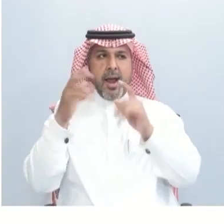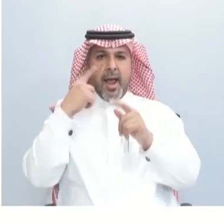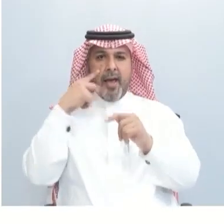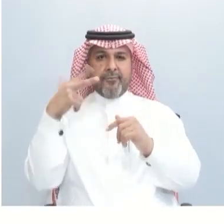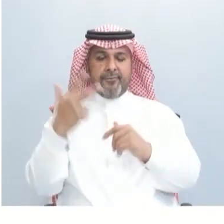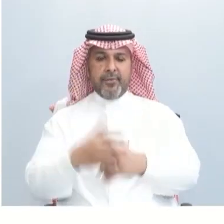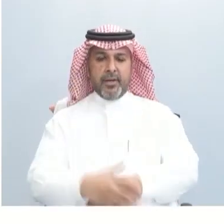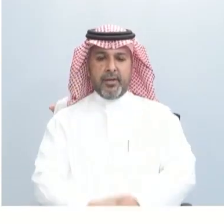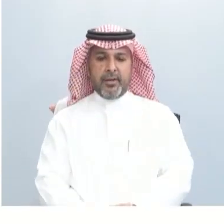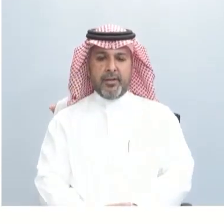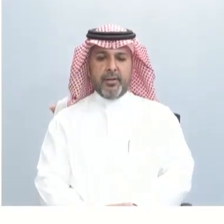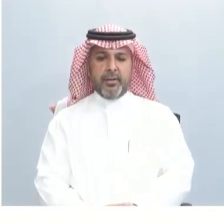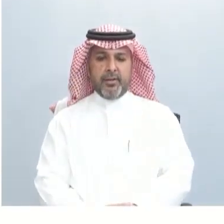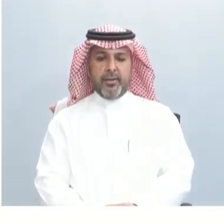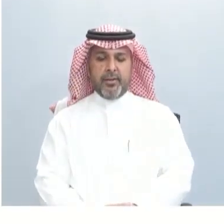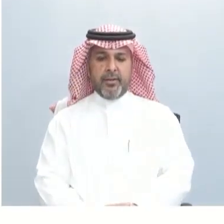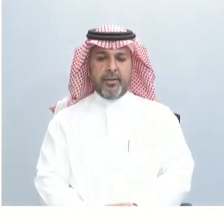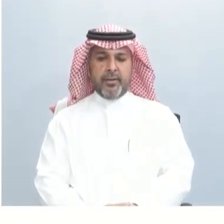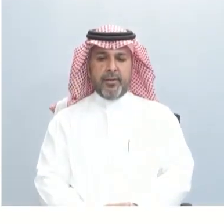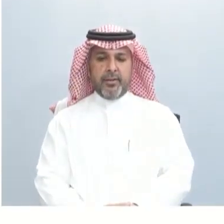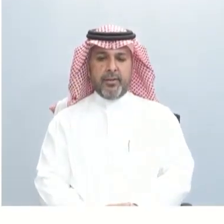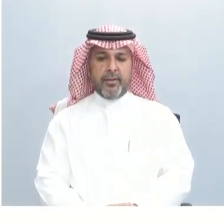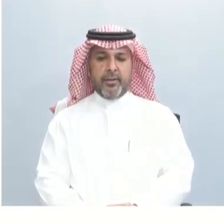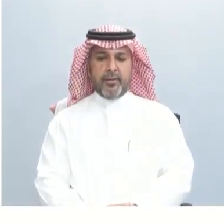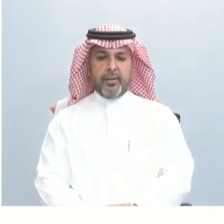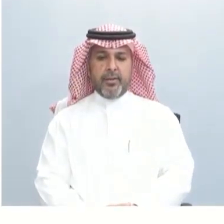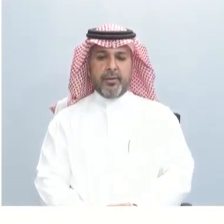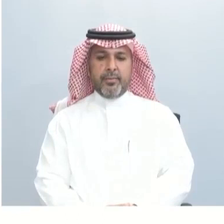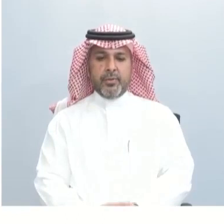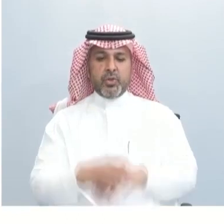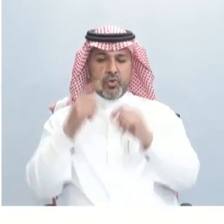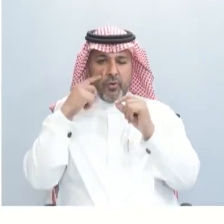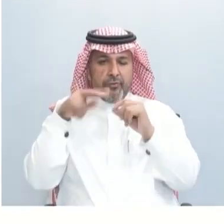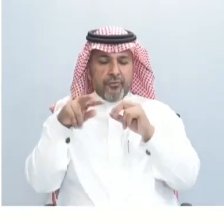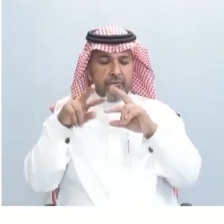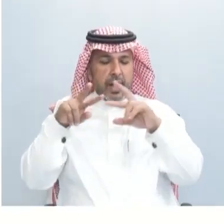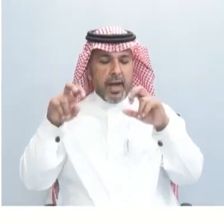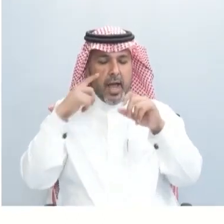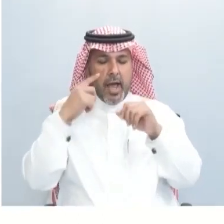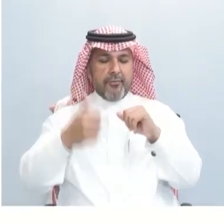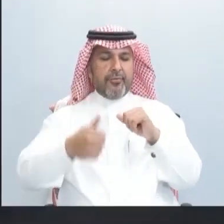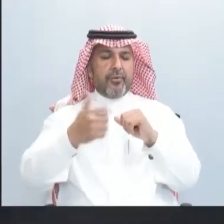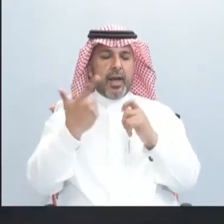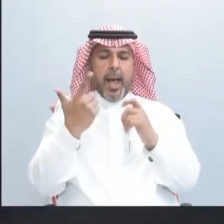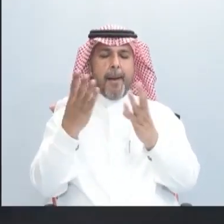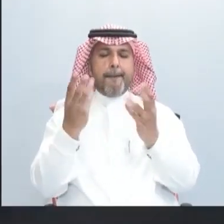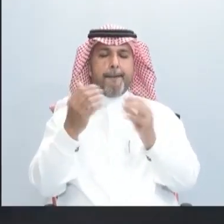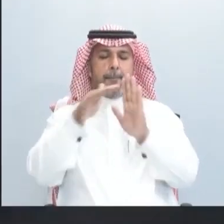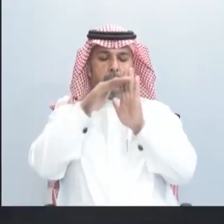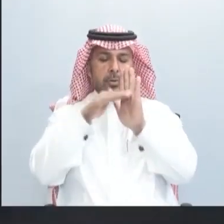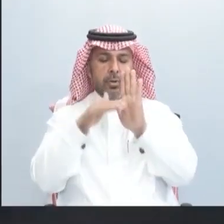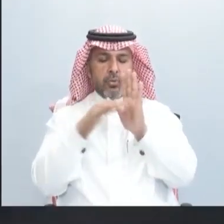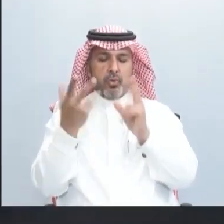الصفوف الاعداد ماذا تمثل عدد الطرائق الممكنه الاعداد تمثل في الصفوف عدد